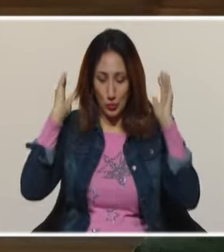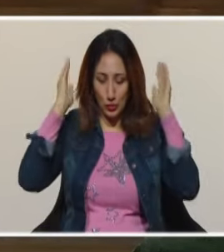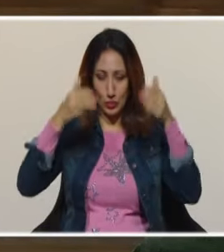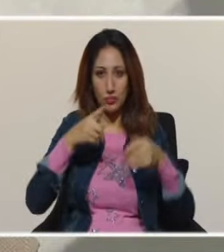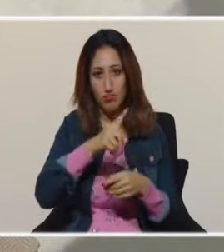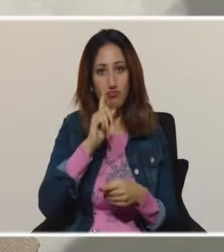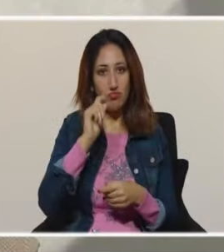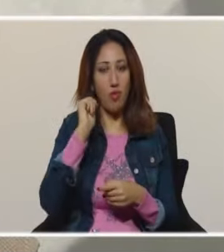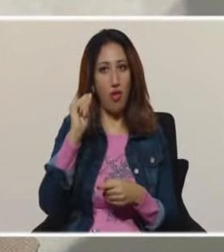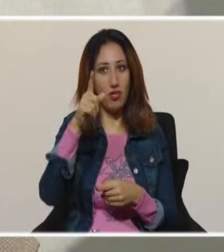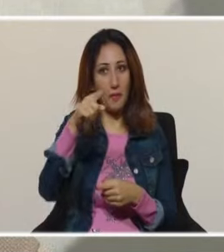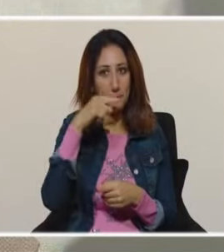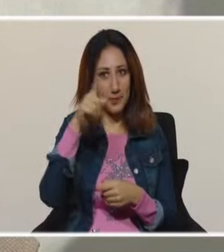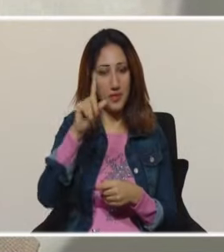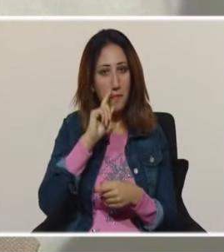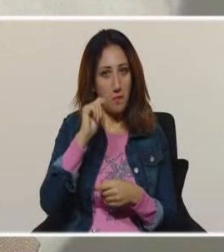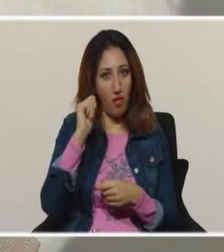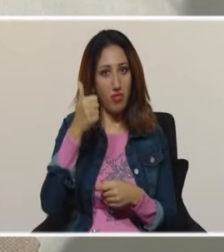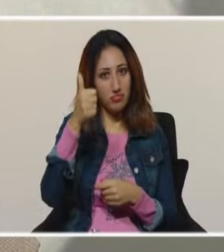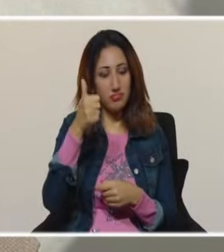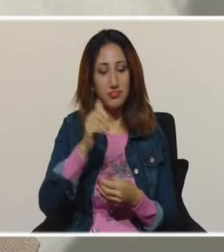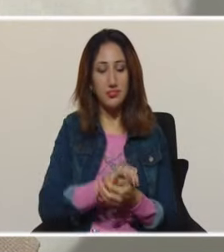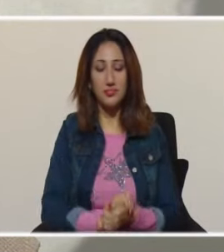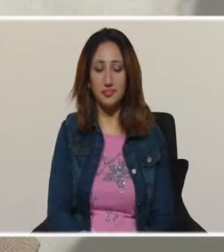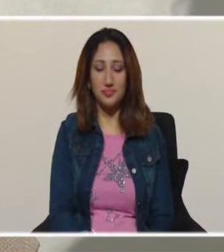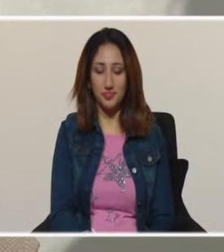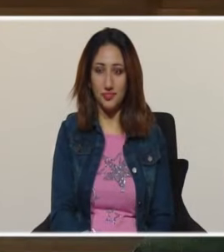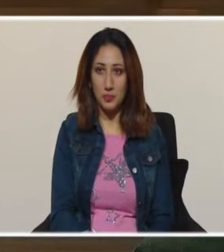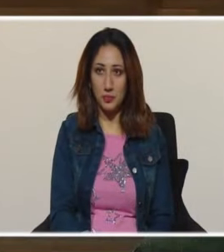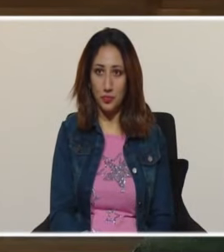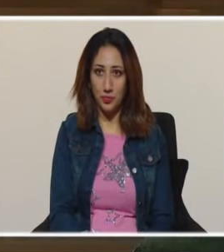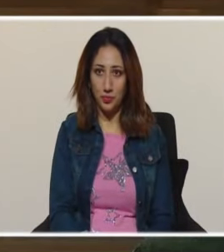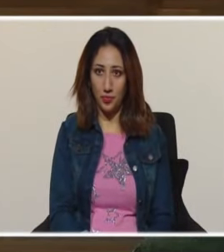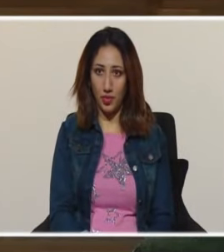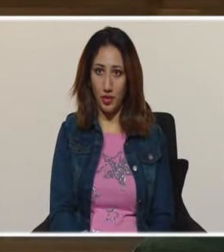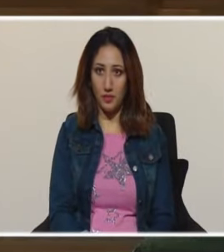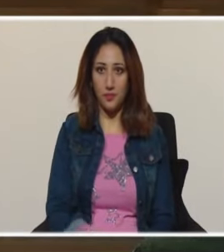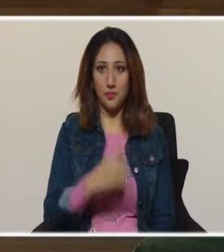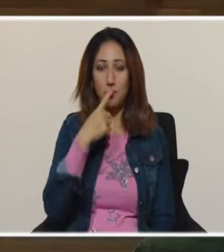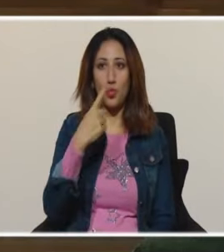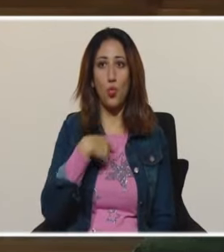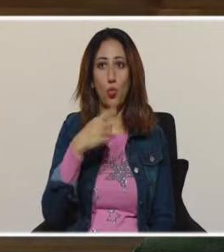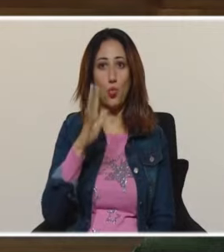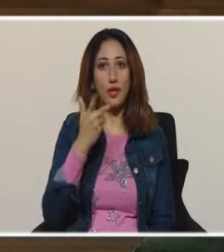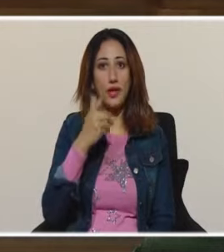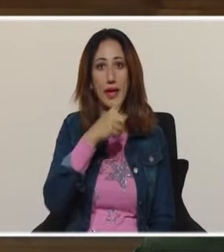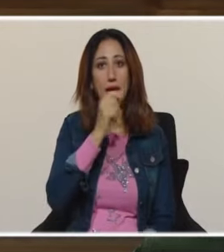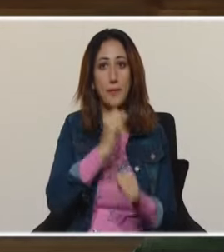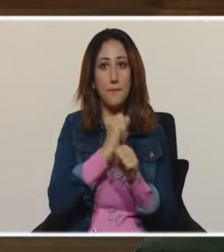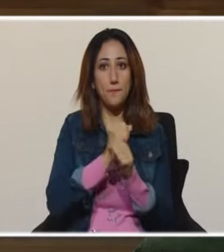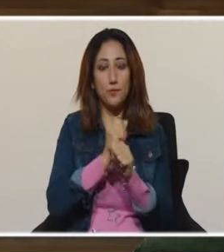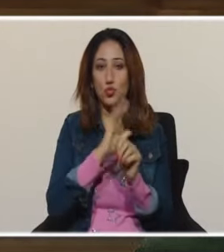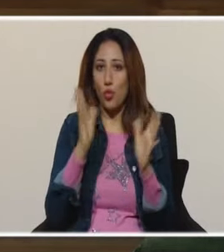100 راجل يعني، ولا ايه؟ صحيح. طب قولي لي بقى، ايه يعني بتعملي ايه في يومك ده في شغل التوك